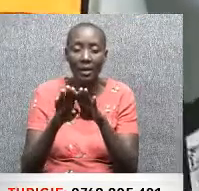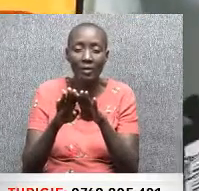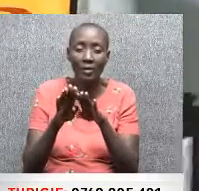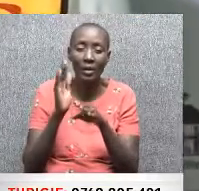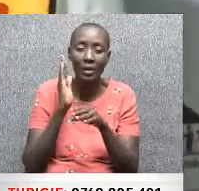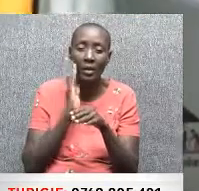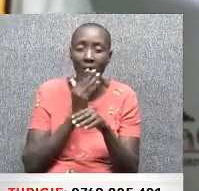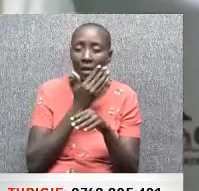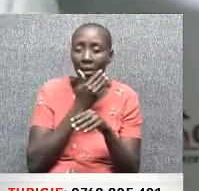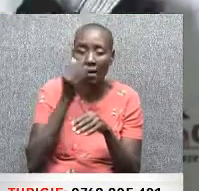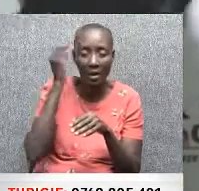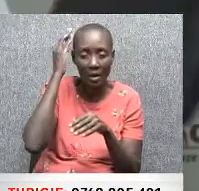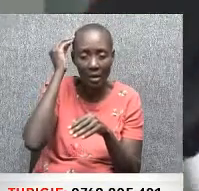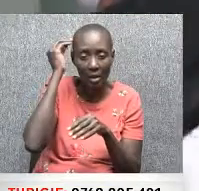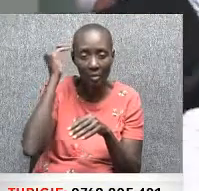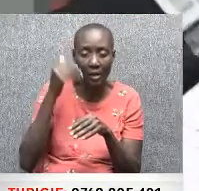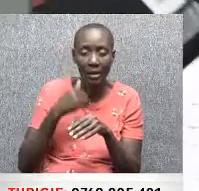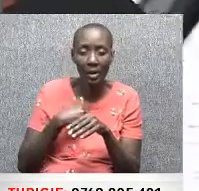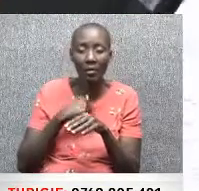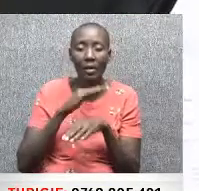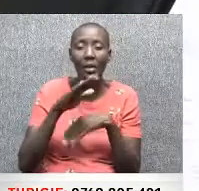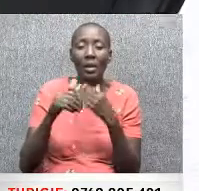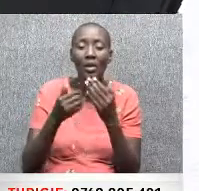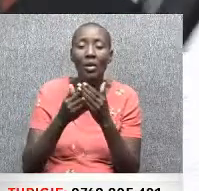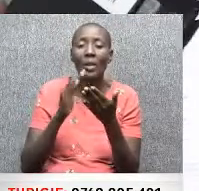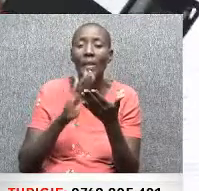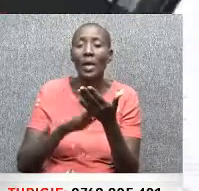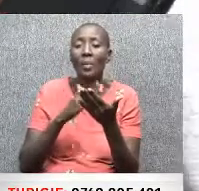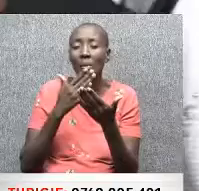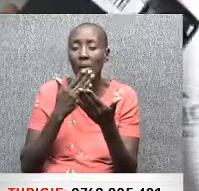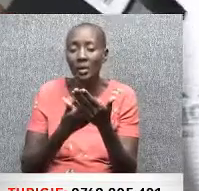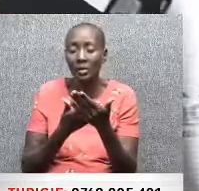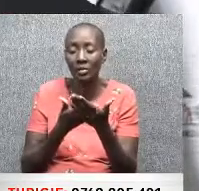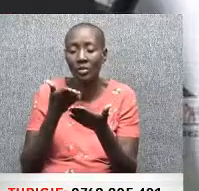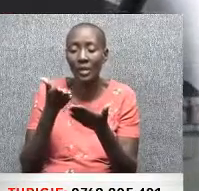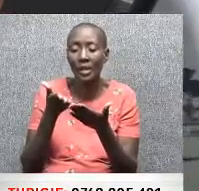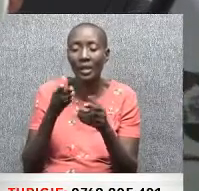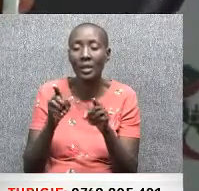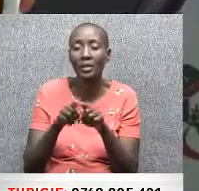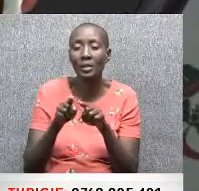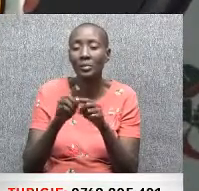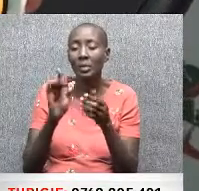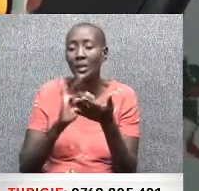all the applications have been uploaded in this device.